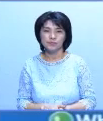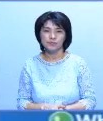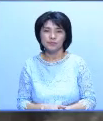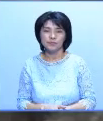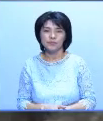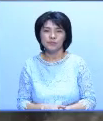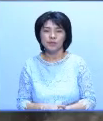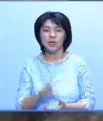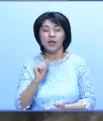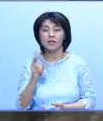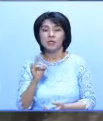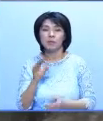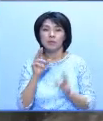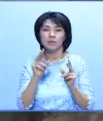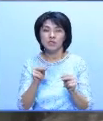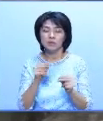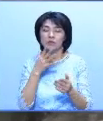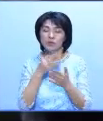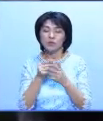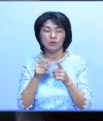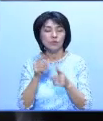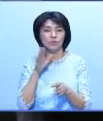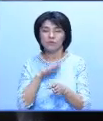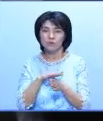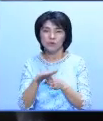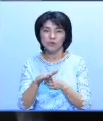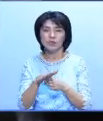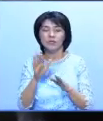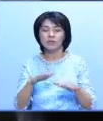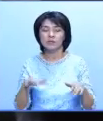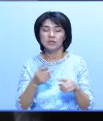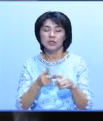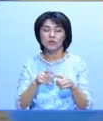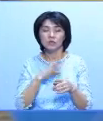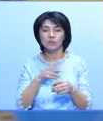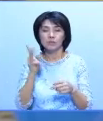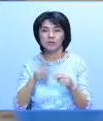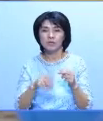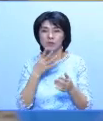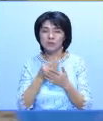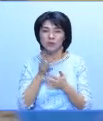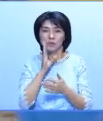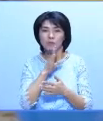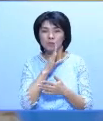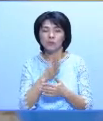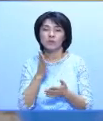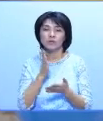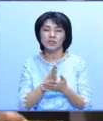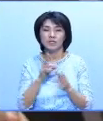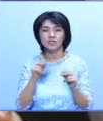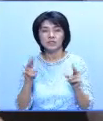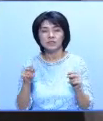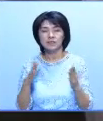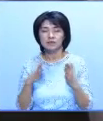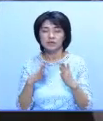устроить. Аким пообещал и свое слово сдержал. У детей, которые совсем недавно потеряли маму, теперь есть свой дом и надежда на новую счастливую